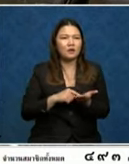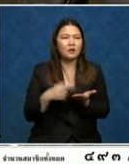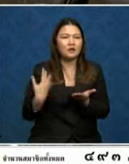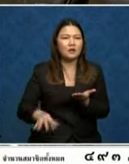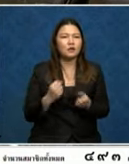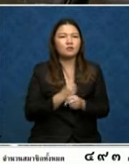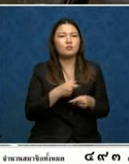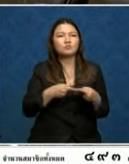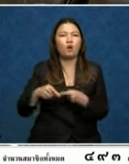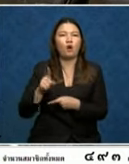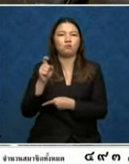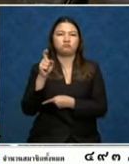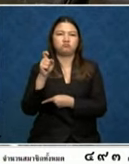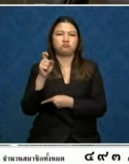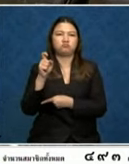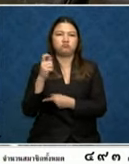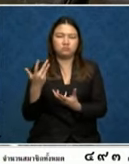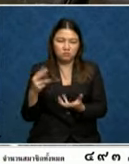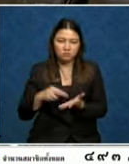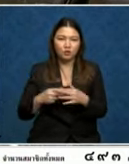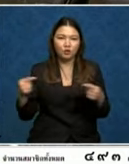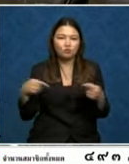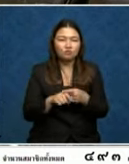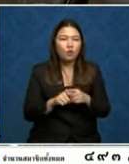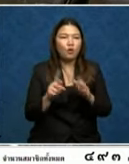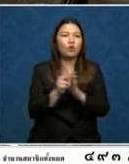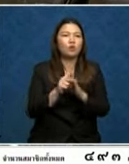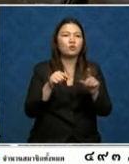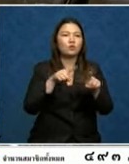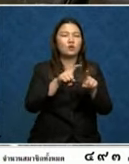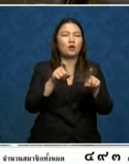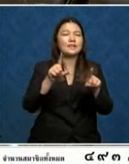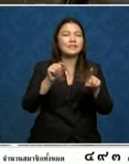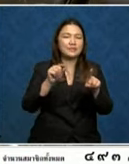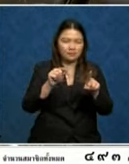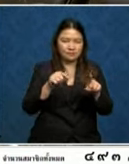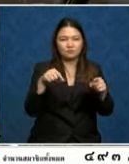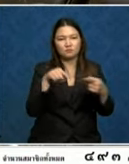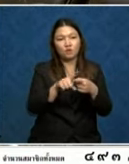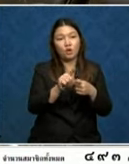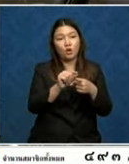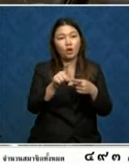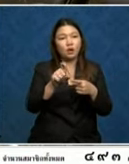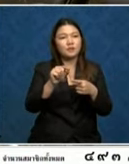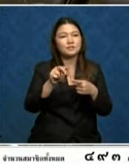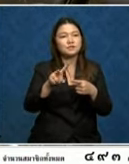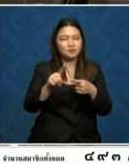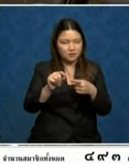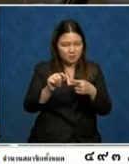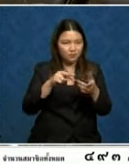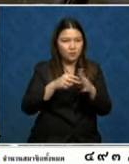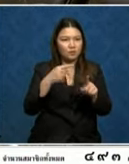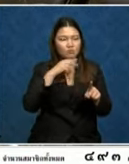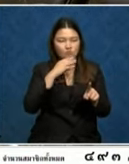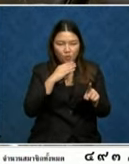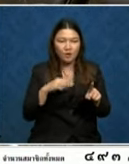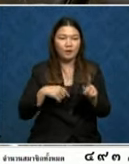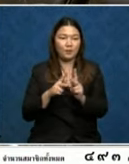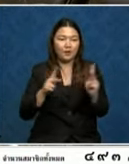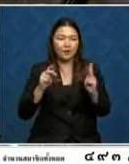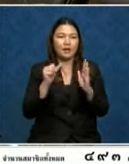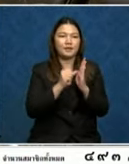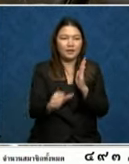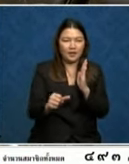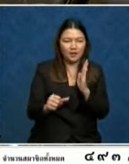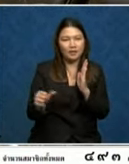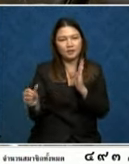ที่ 120 ที่บอกวาข้นคงฎร Germanหากleben็นผตายรอเปนหนะ